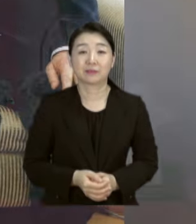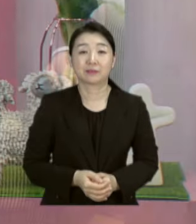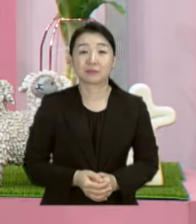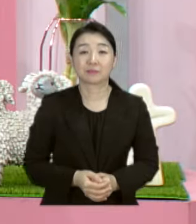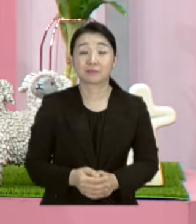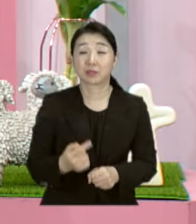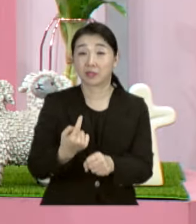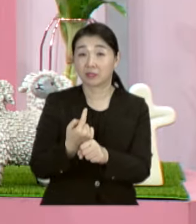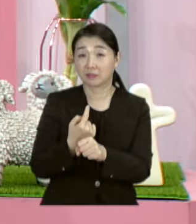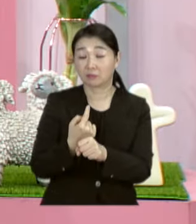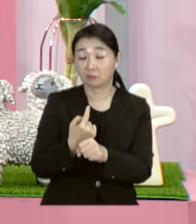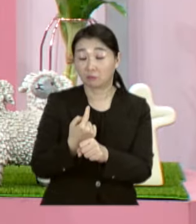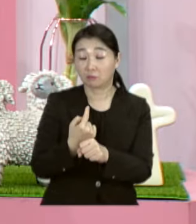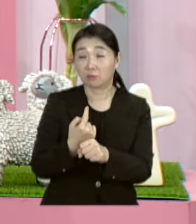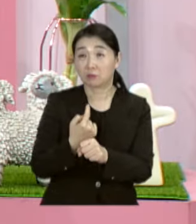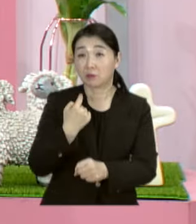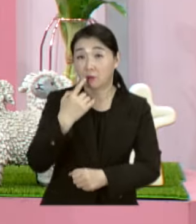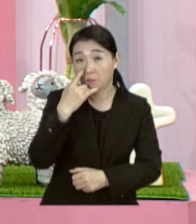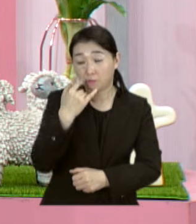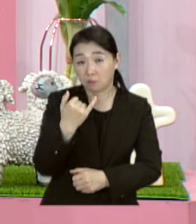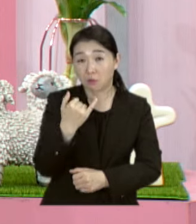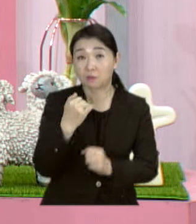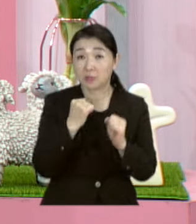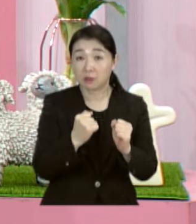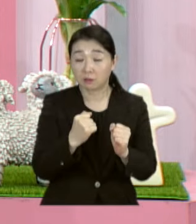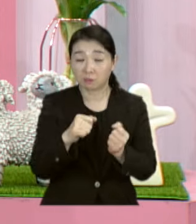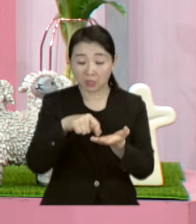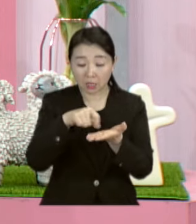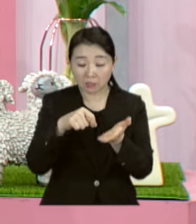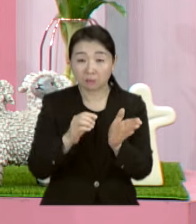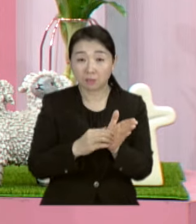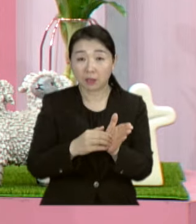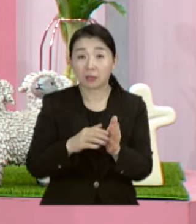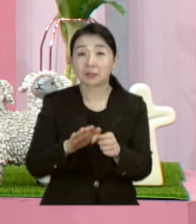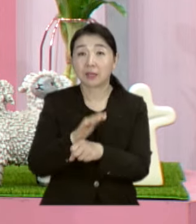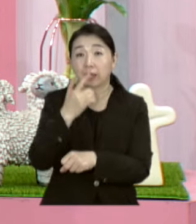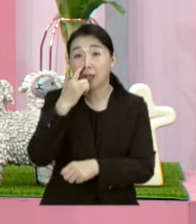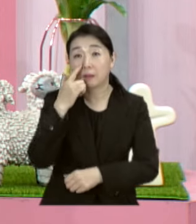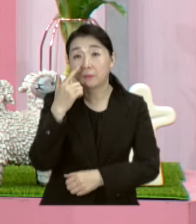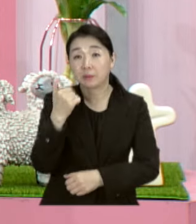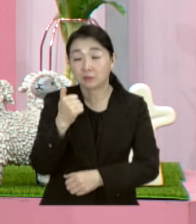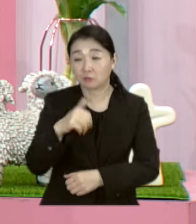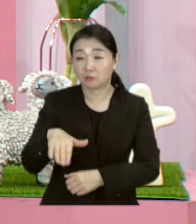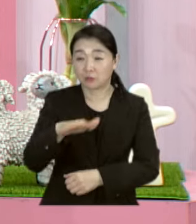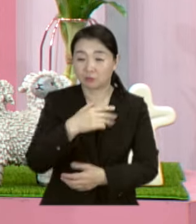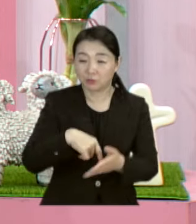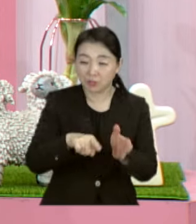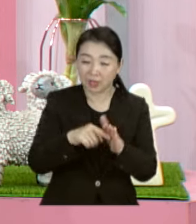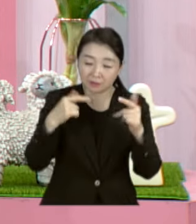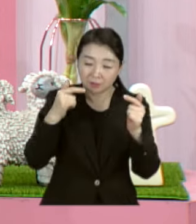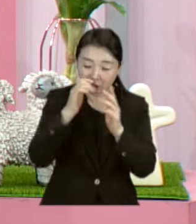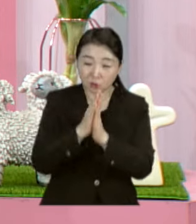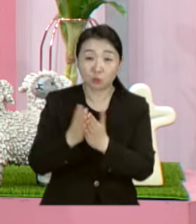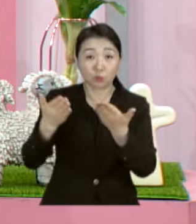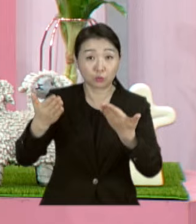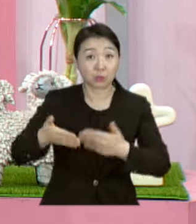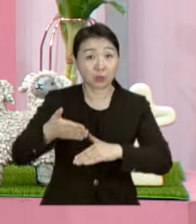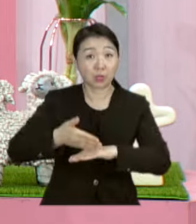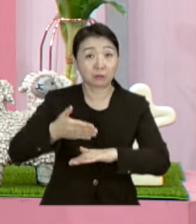작년에도 부모님이 계시니까 아버님이 계시니까 카드를 썼잖아요. 네. 예. 사랑하는 아버님 저희를 위해 늘 기도해 주셔서